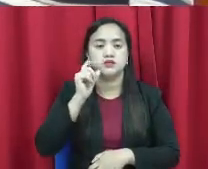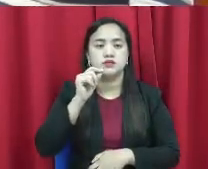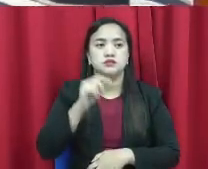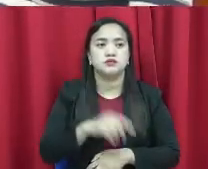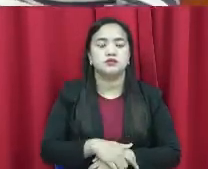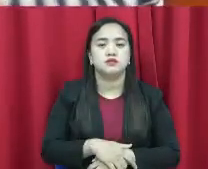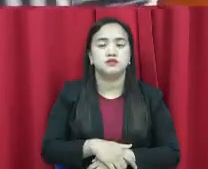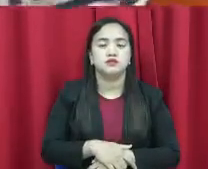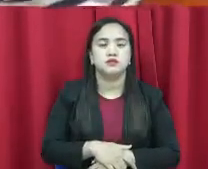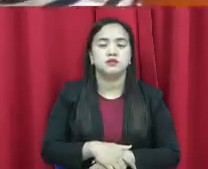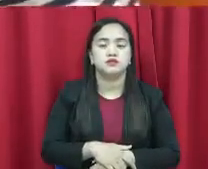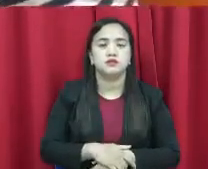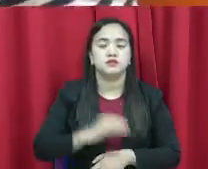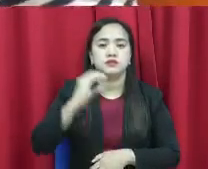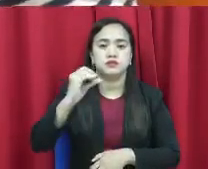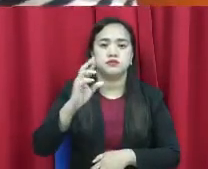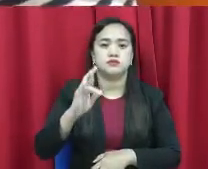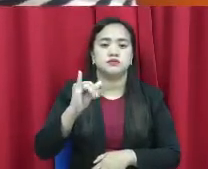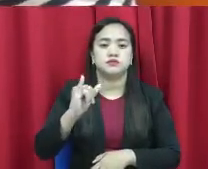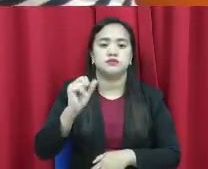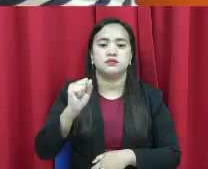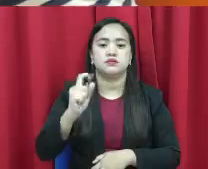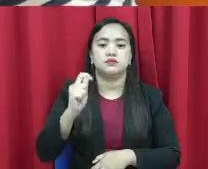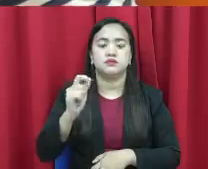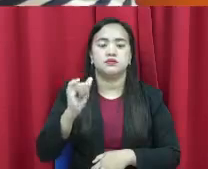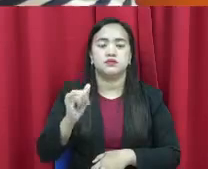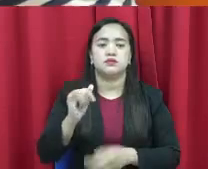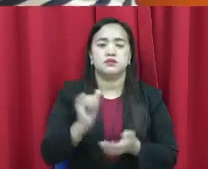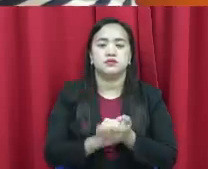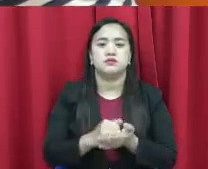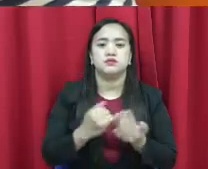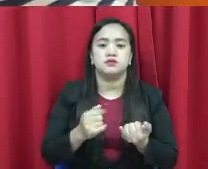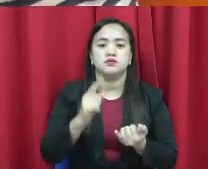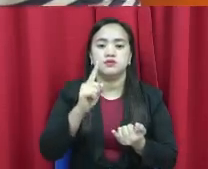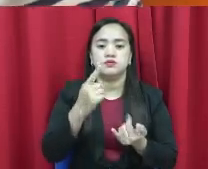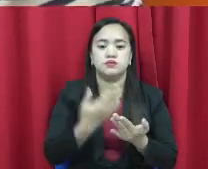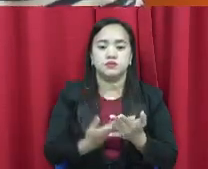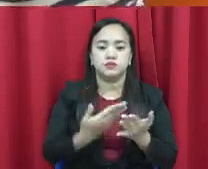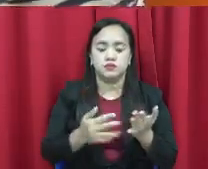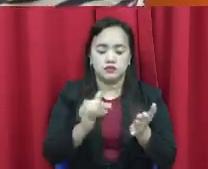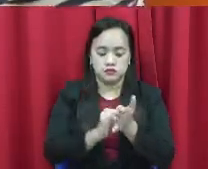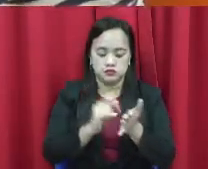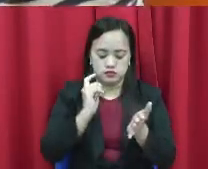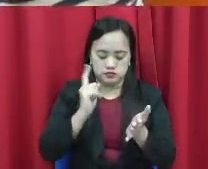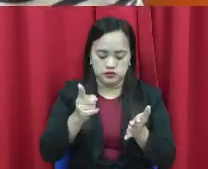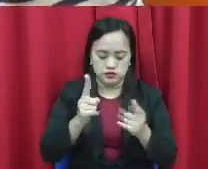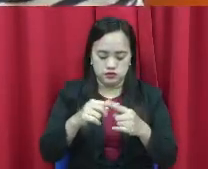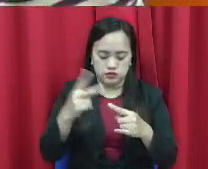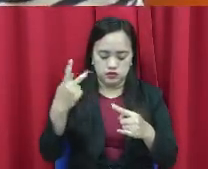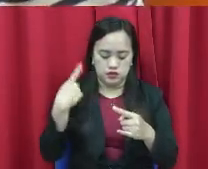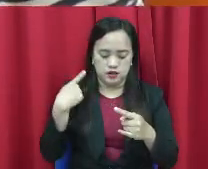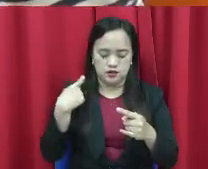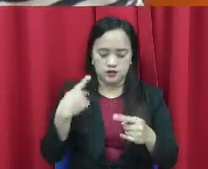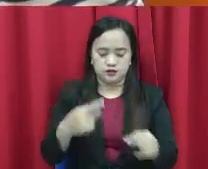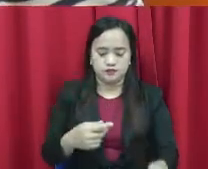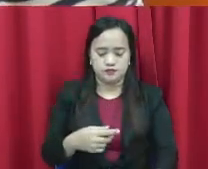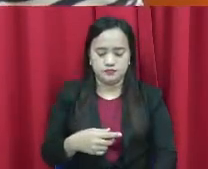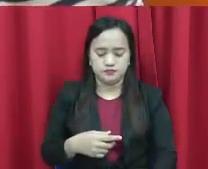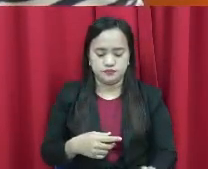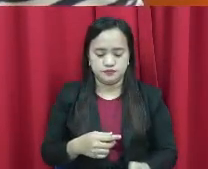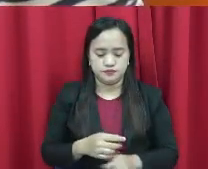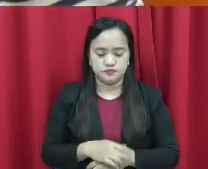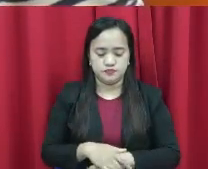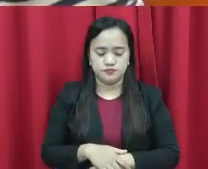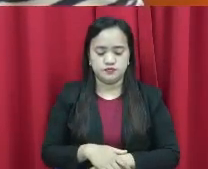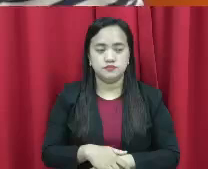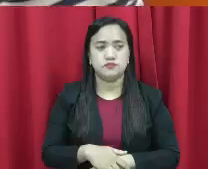lesle ni Ma'am chr ah na talagang Ah isa doon sa ano po natin ay talagang magkaroon ng na siyang napag-usapan ninyo na